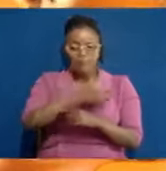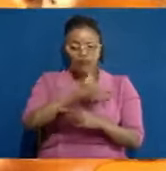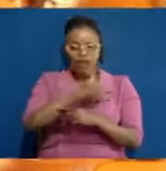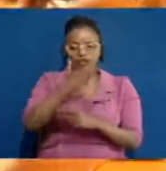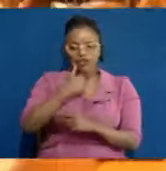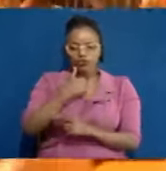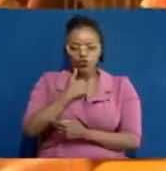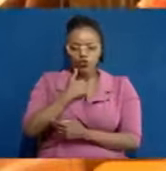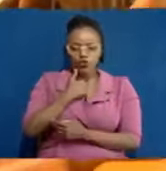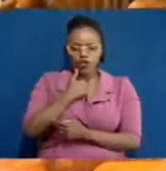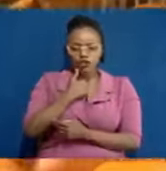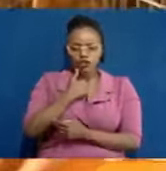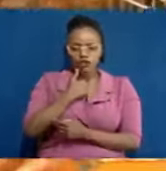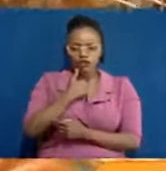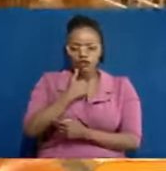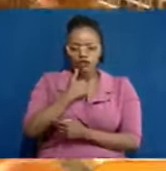kupata